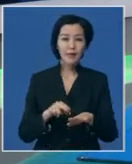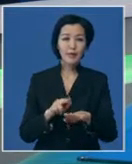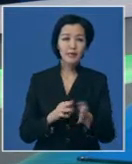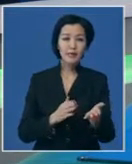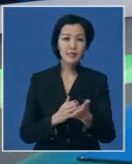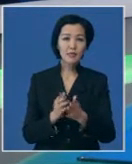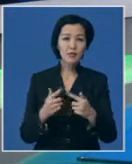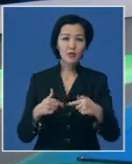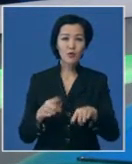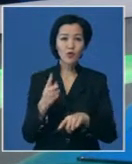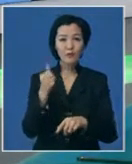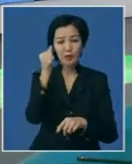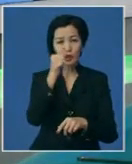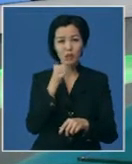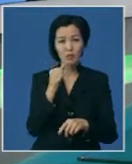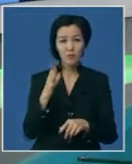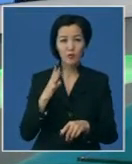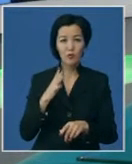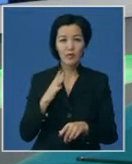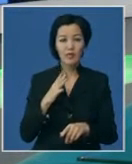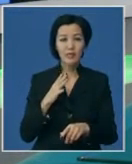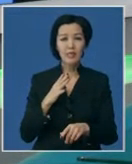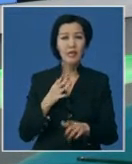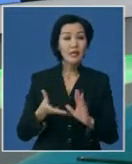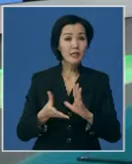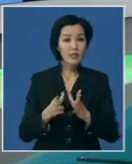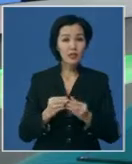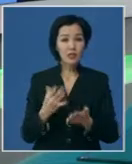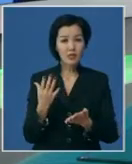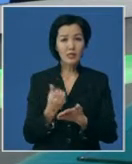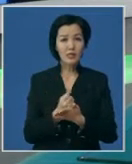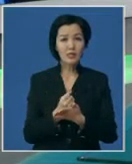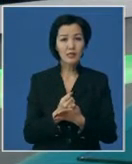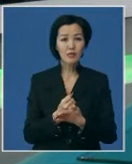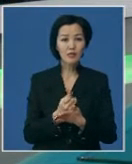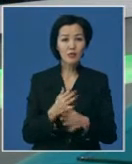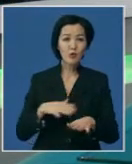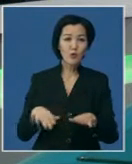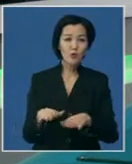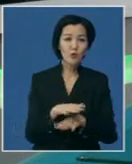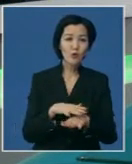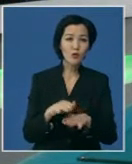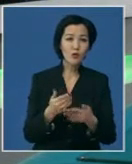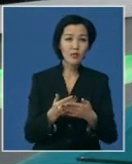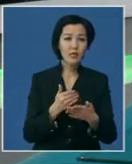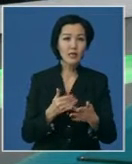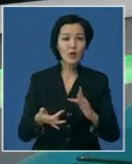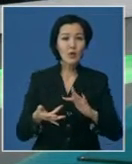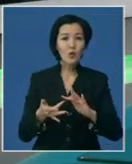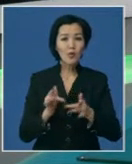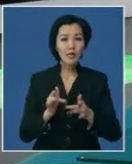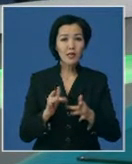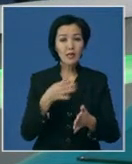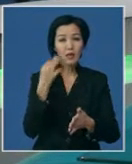Жергілікті полиция қызметінің құрылғанына бір жылға жақындады. Әйтеле нәтижелері көпе көрнеу. Бұл туралы бүгін өңір тұрғындар алдында онлайн режимде